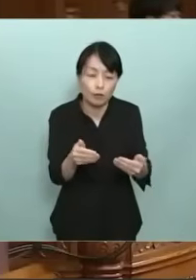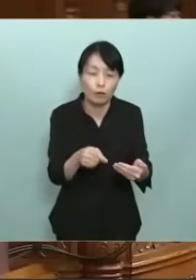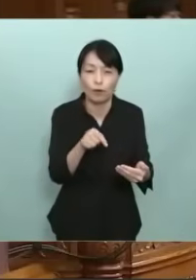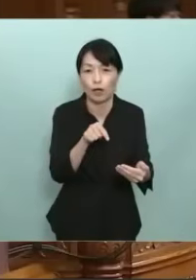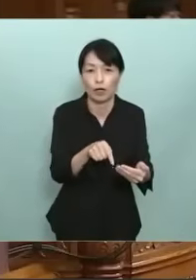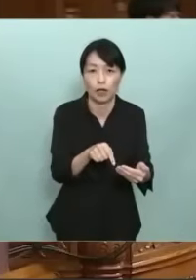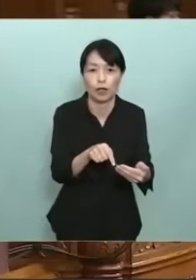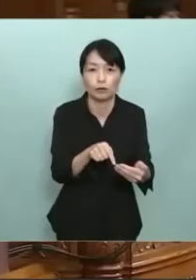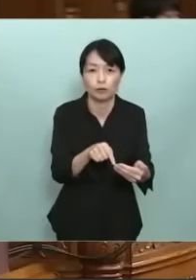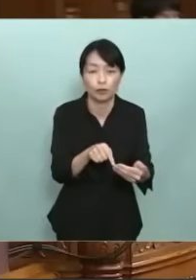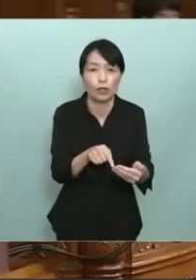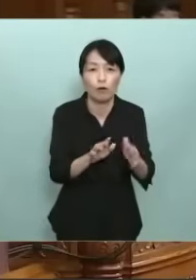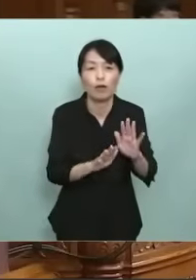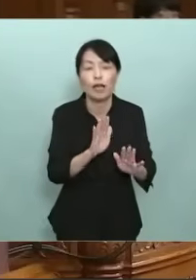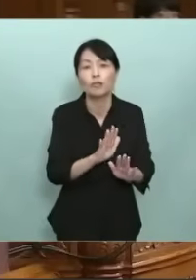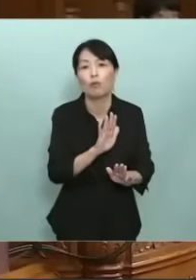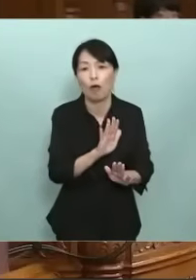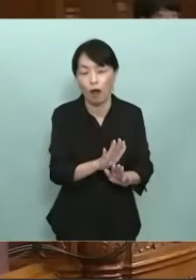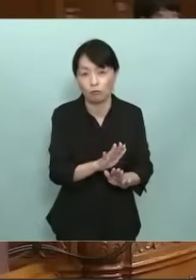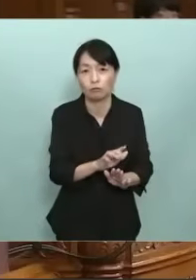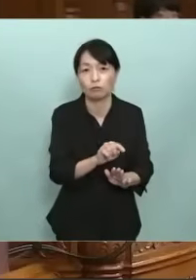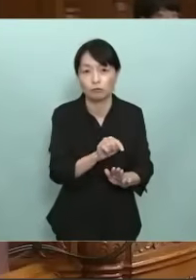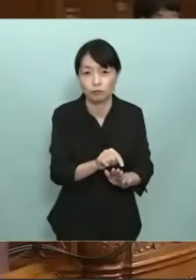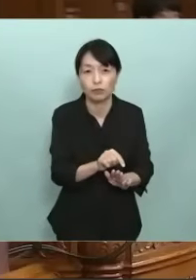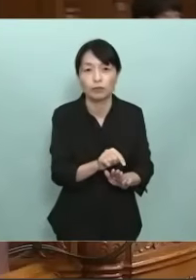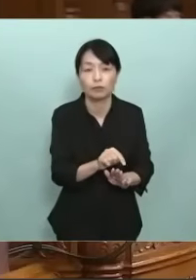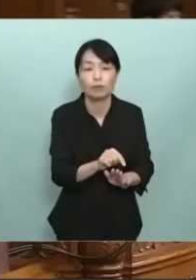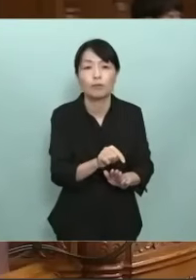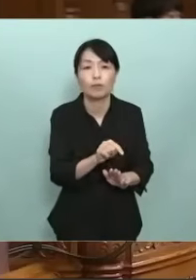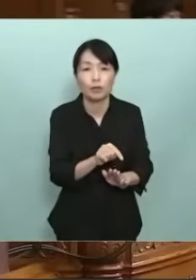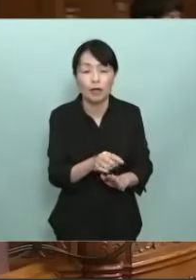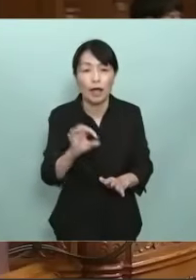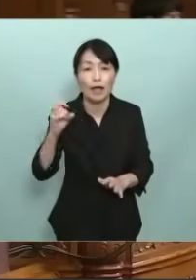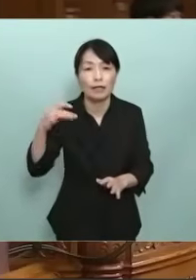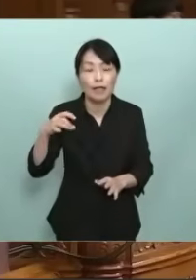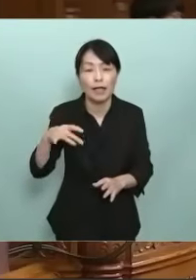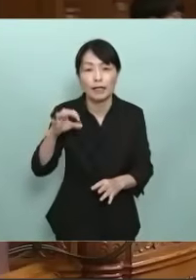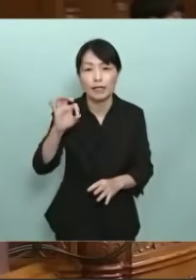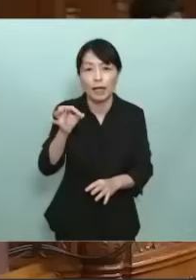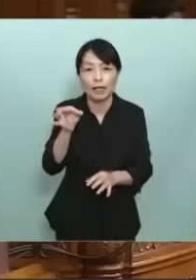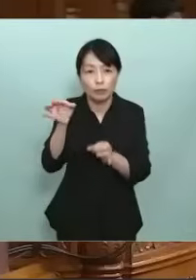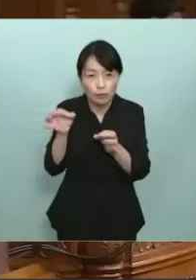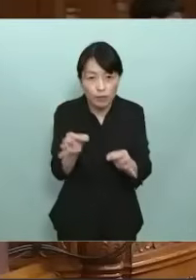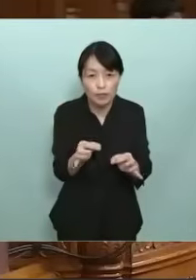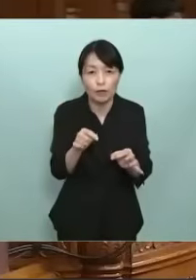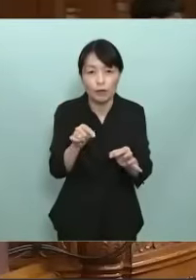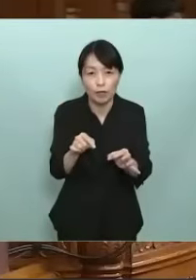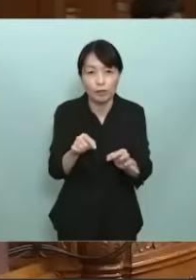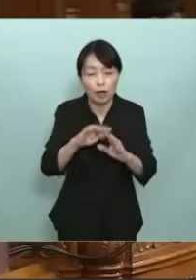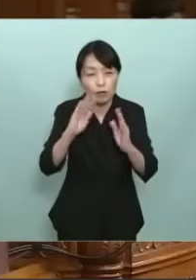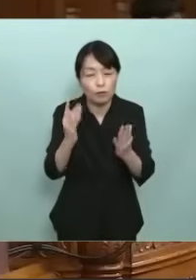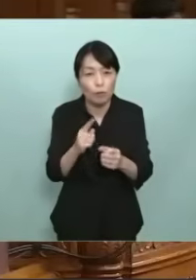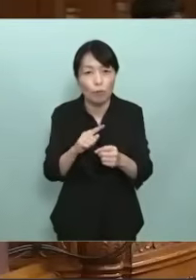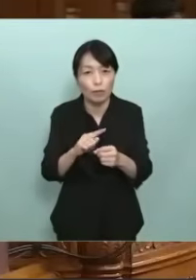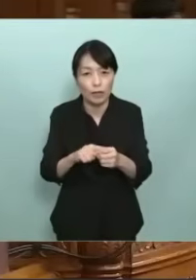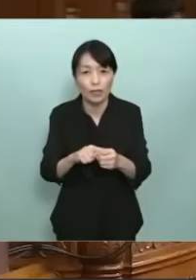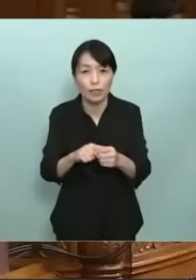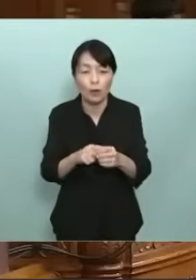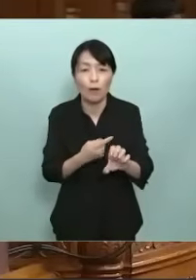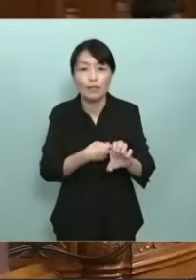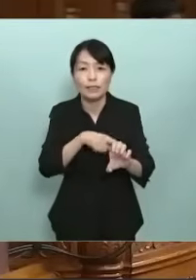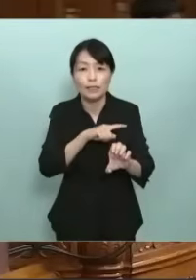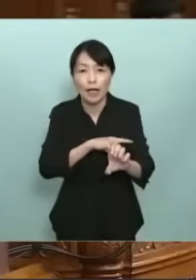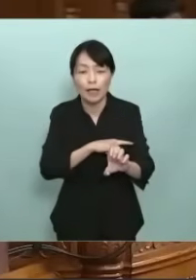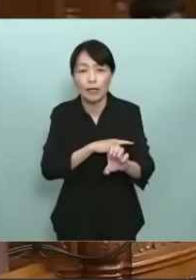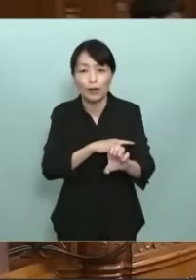ありでは本末倒です電気代の値下げや総合的地に立ったネ不可金の停止に